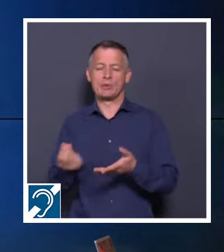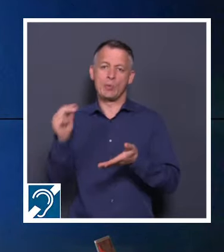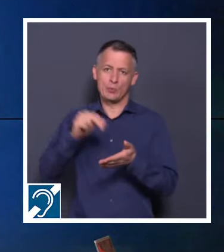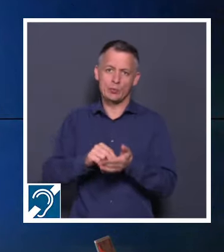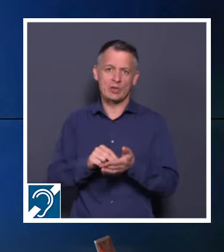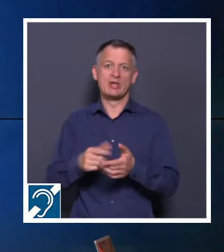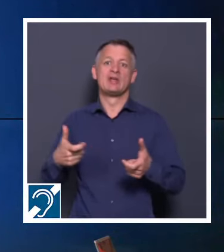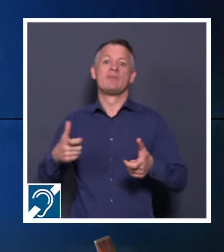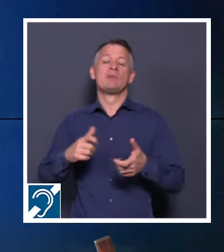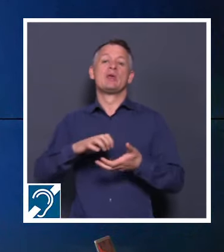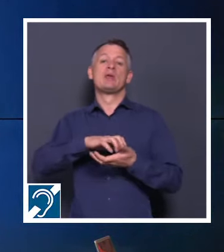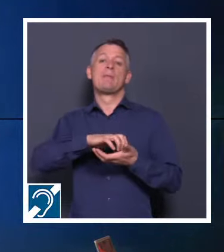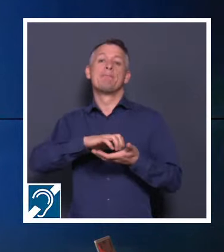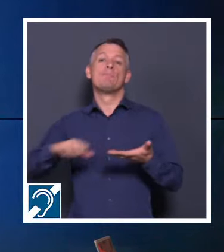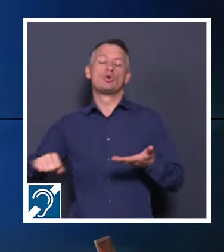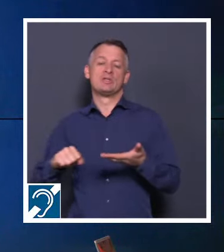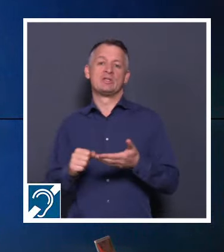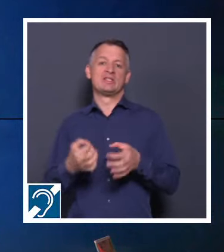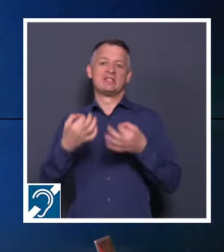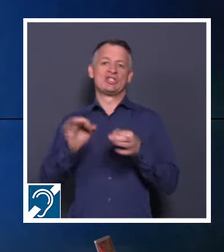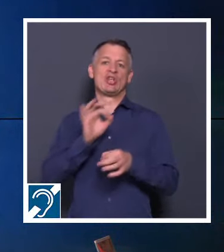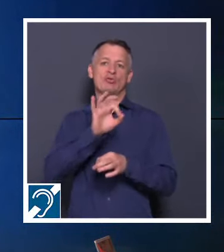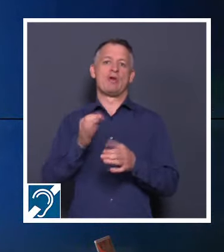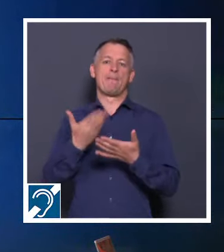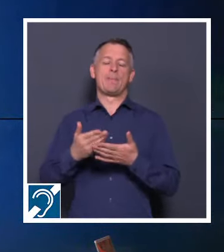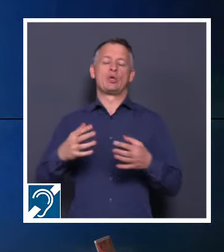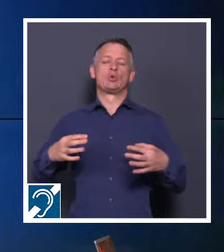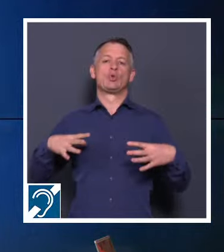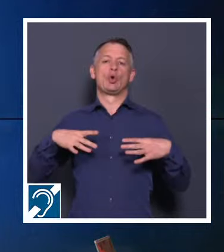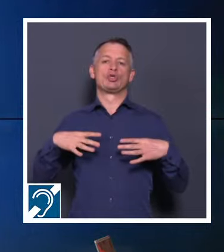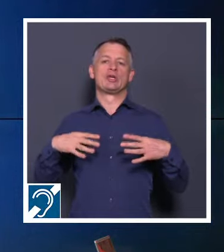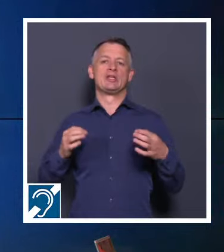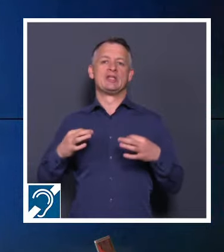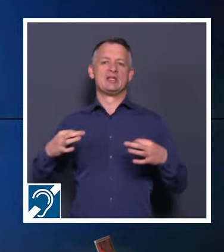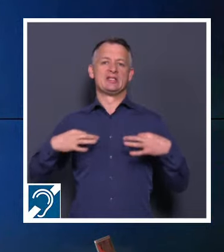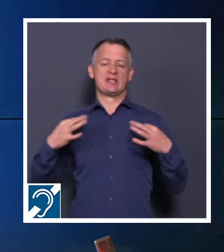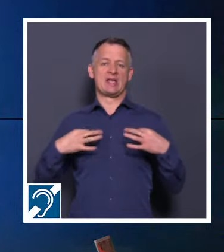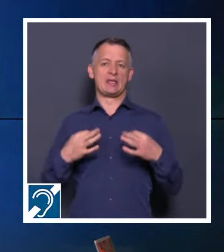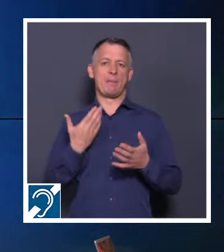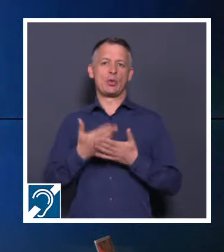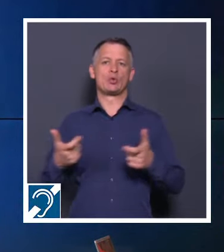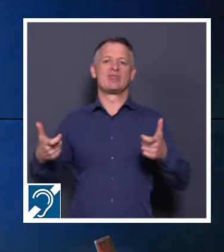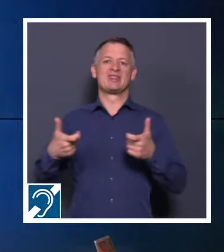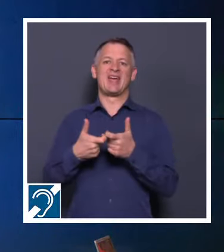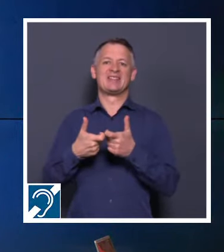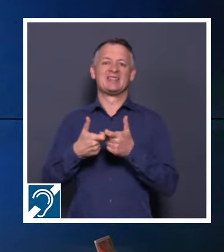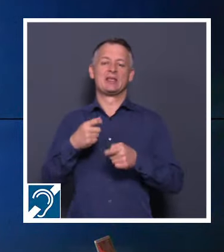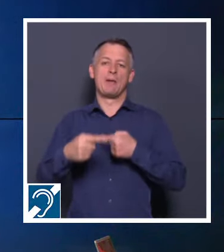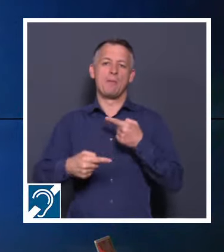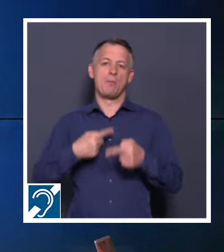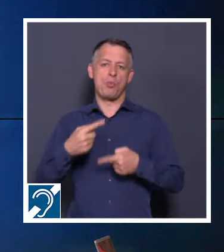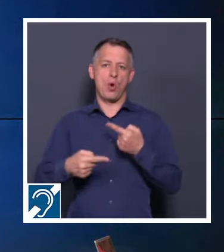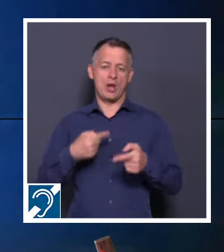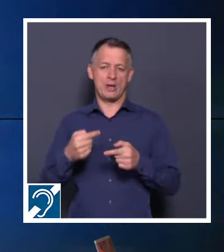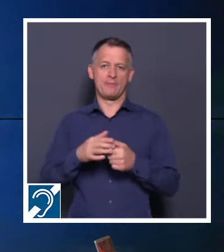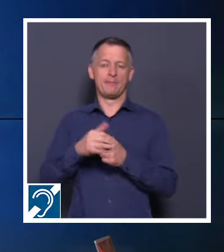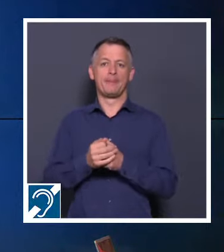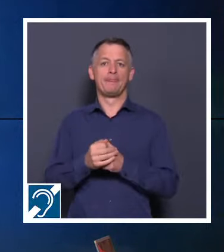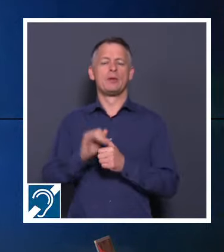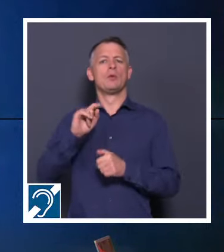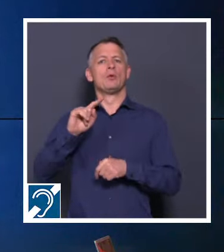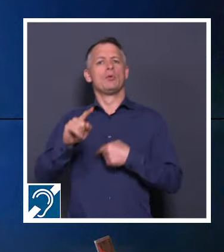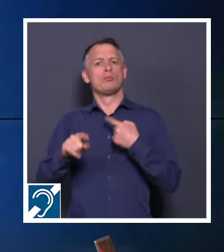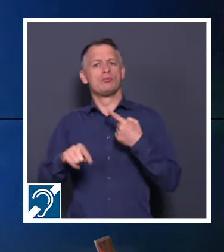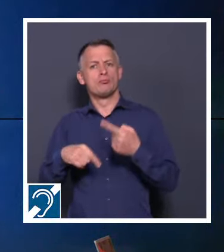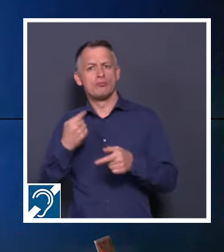impozitului de 10% pe concediile medicale, așa zisa taxă pe boală. După ce a fost intens dezbătută în spațiul public, autoritățile